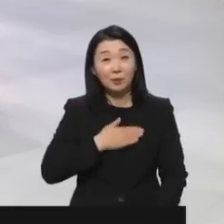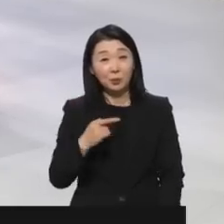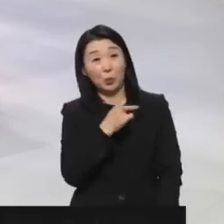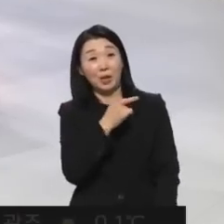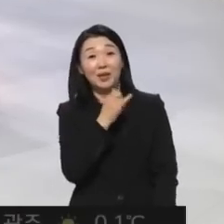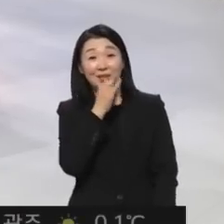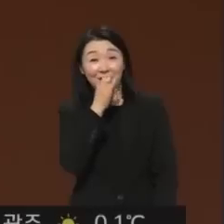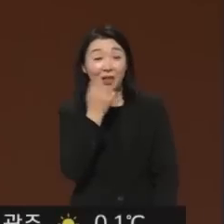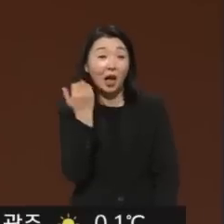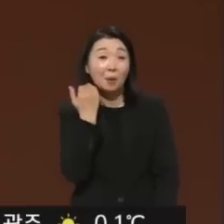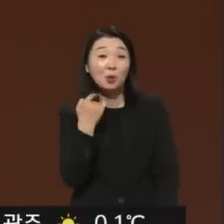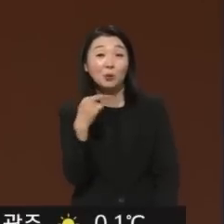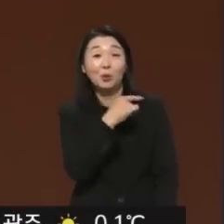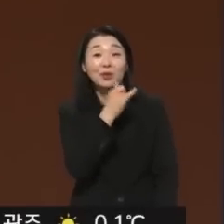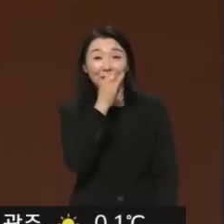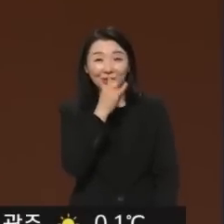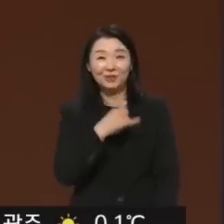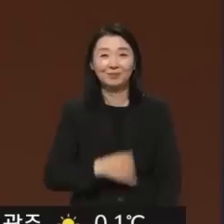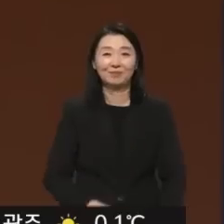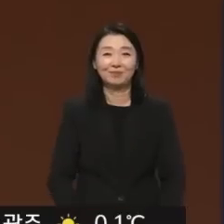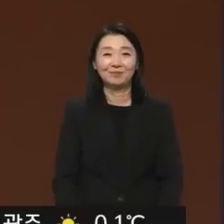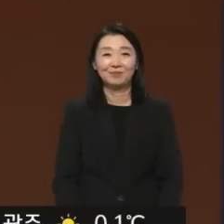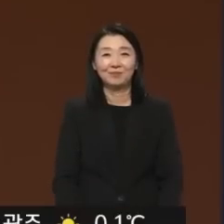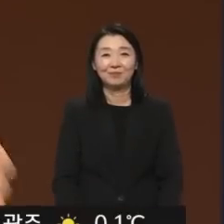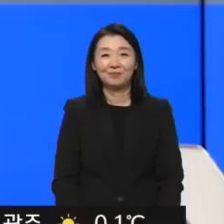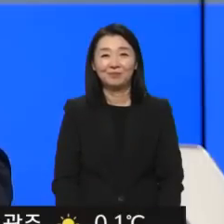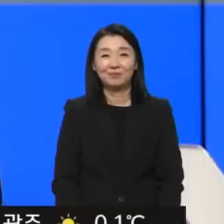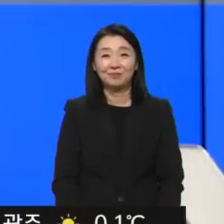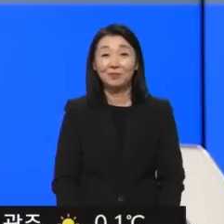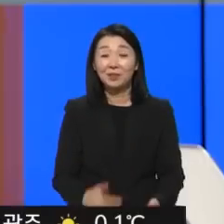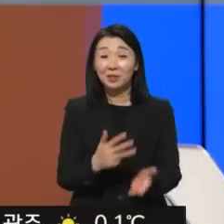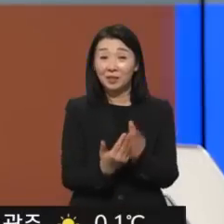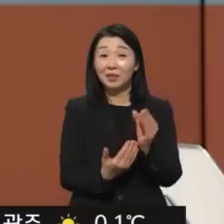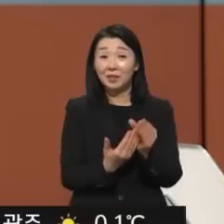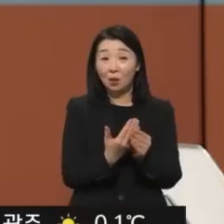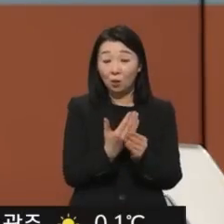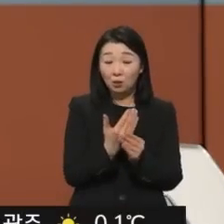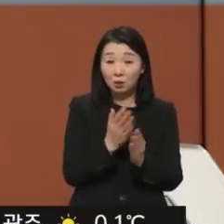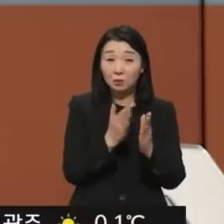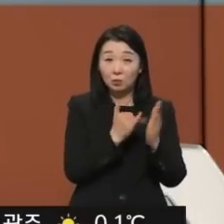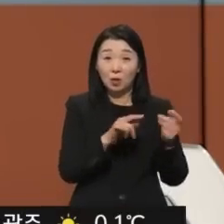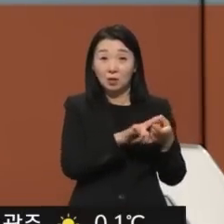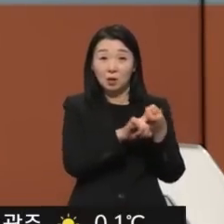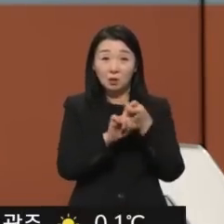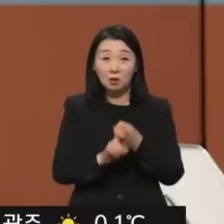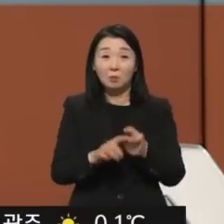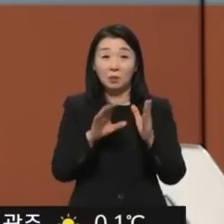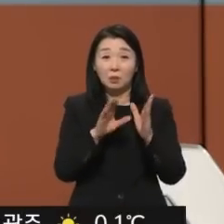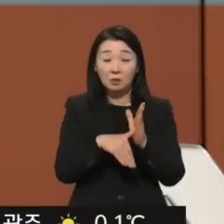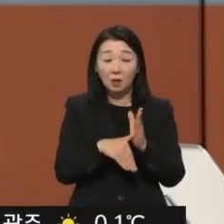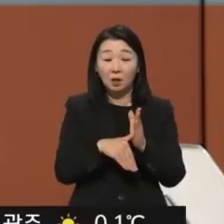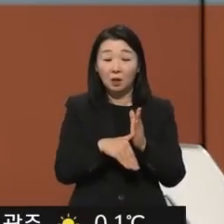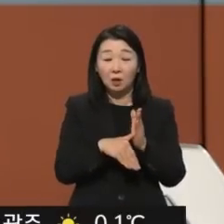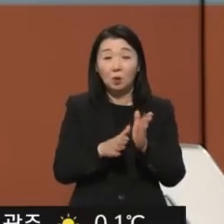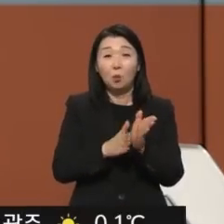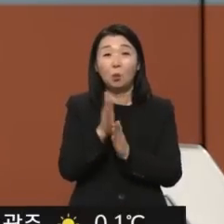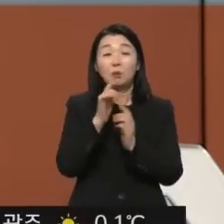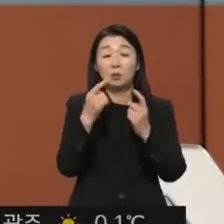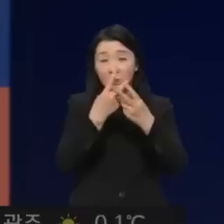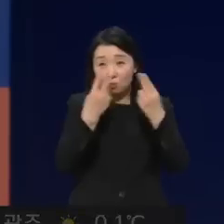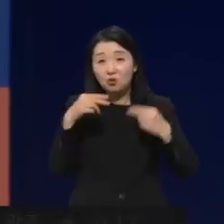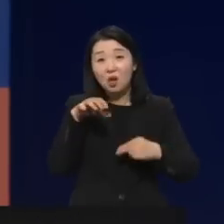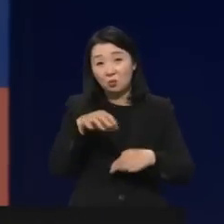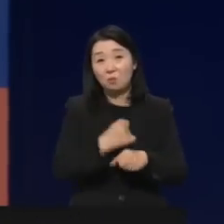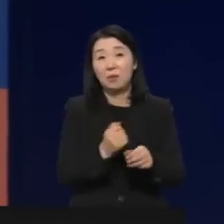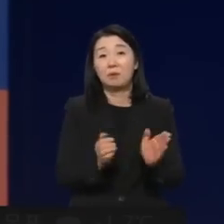아, 예. 네, 안 보여서 그렇지만 바로 저기 있어요. 네. 자, 이태원 참사 유가족 협의회가 오늘 시민 분향소를 차렸다는 거죠. 네,